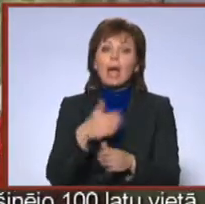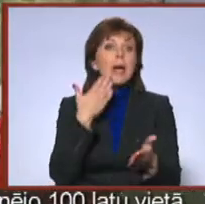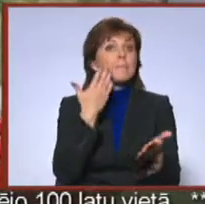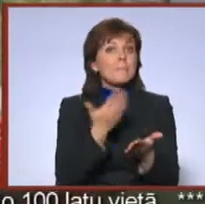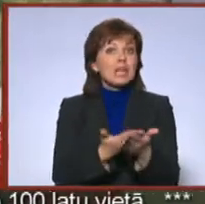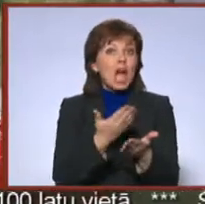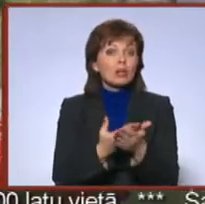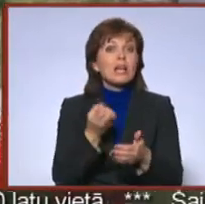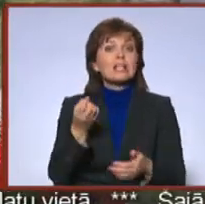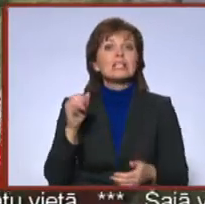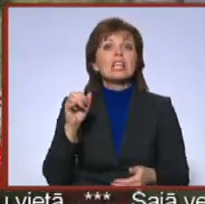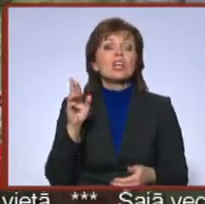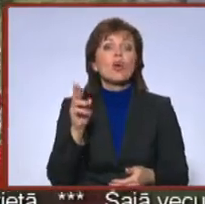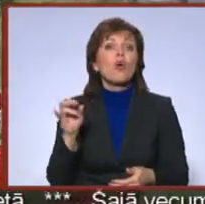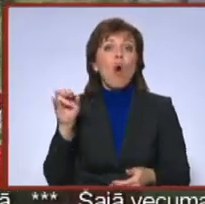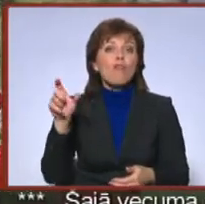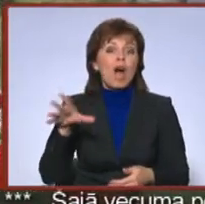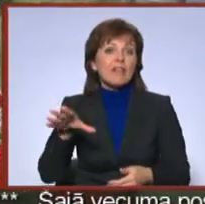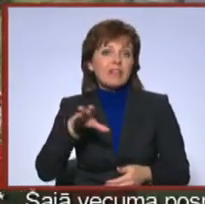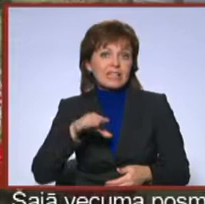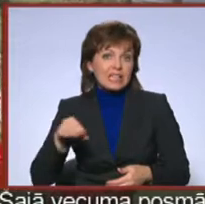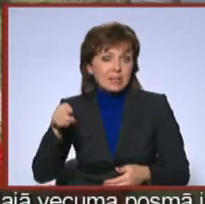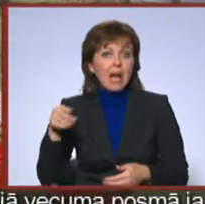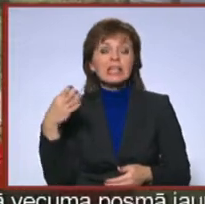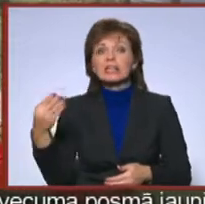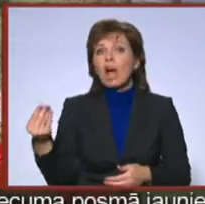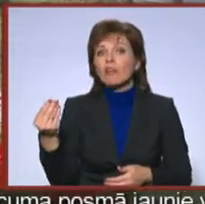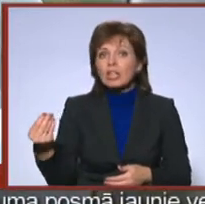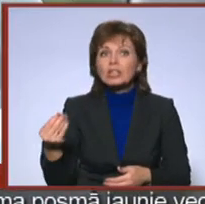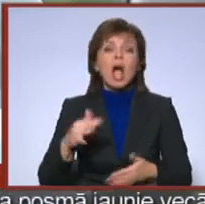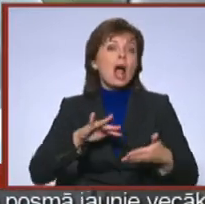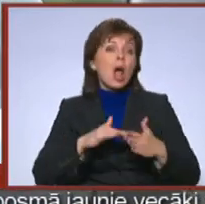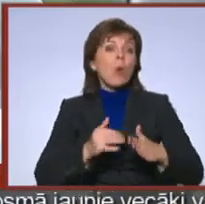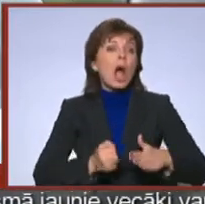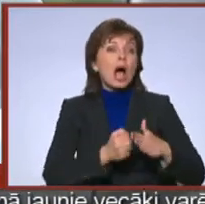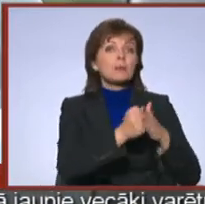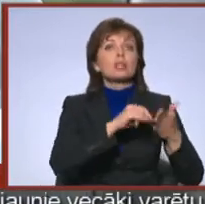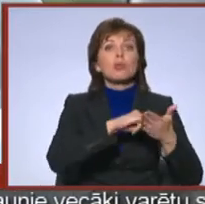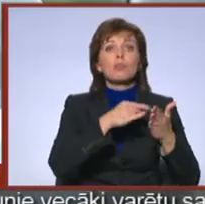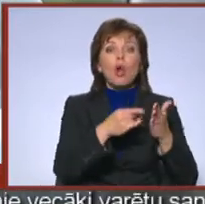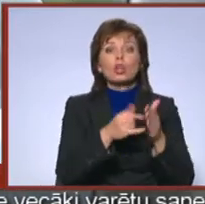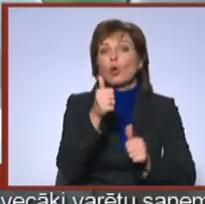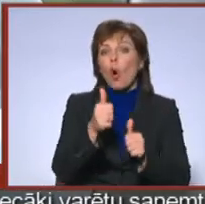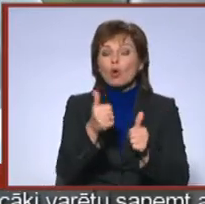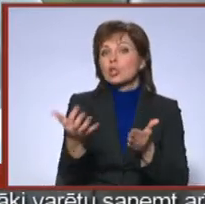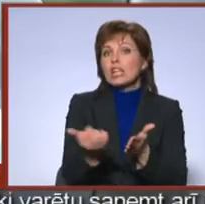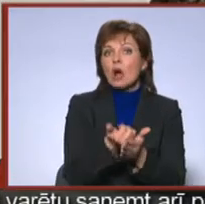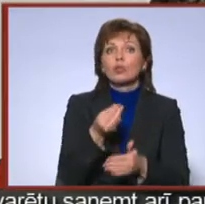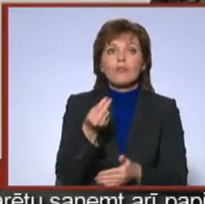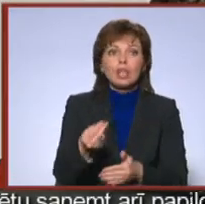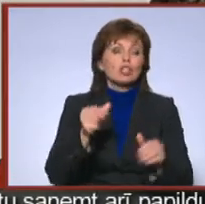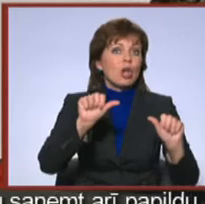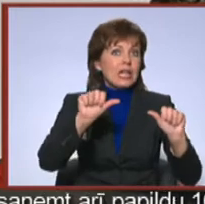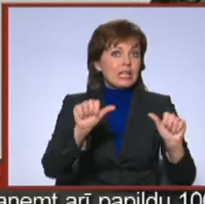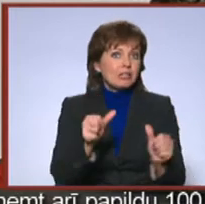ir arī Curikova ģimene, kura gan ar pašu līdzekļiem, gan lauku atbalsta dienesta projektu konkursā iegūto finansējumu,